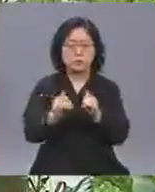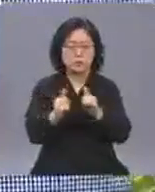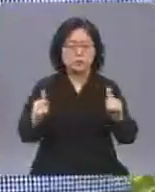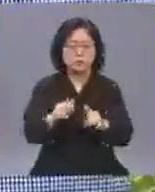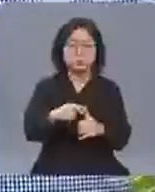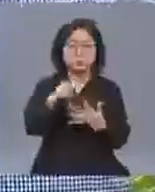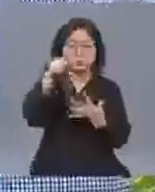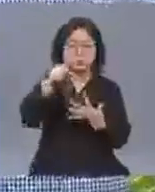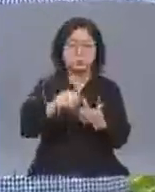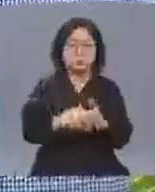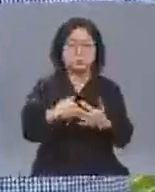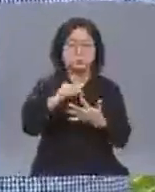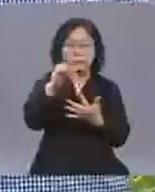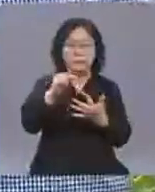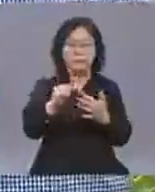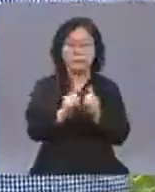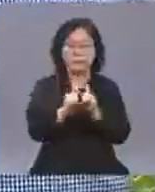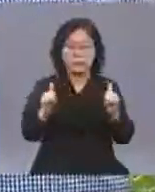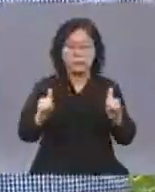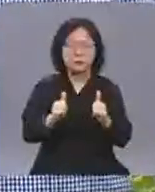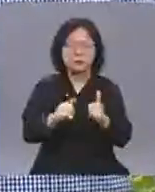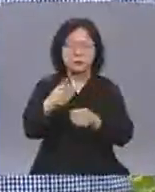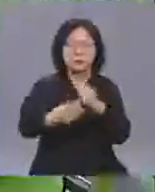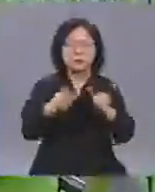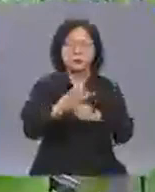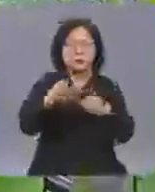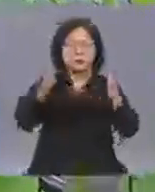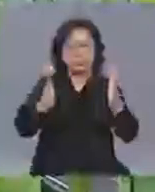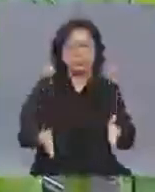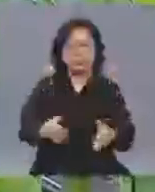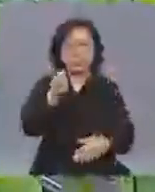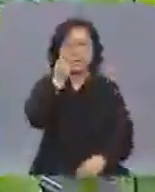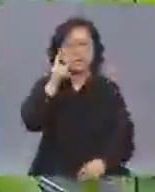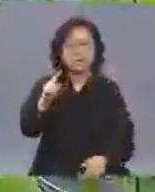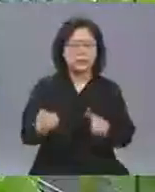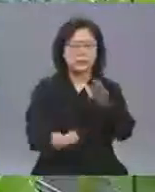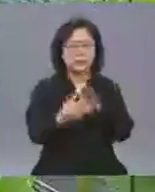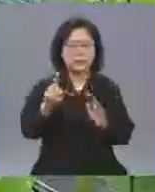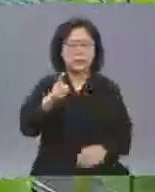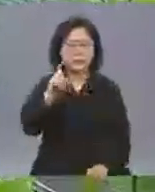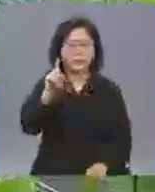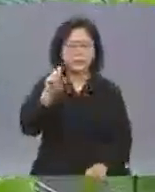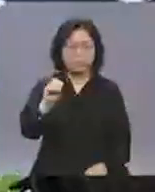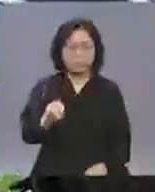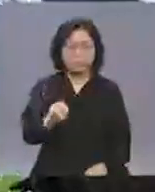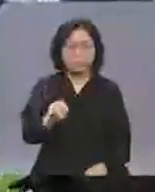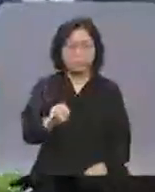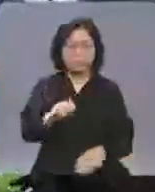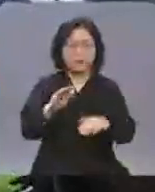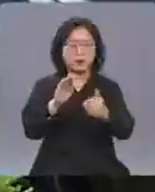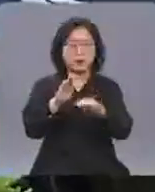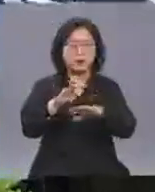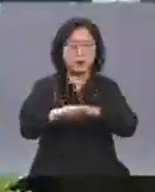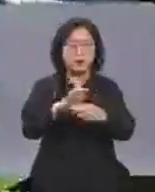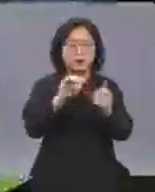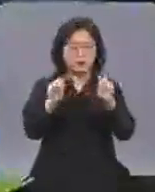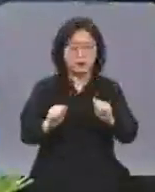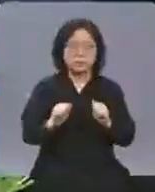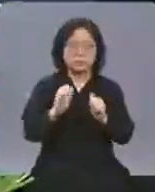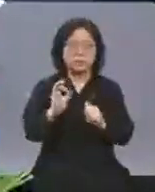선발합니다 선발된 대상자에게는 3년 범위에서 월 최대 110만원의 영농 정착지원금과